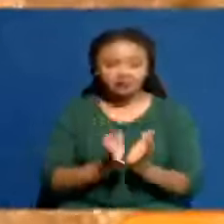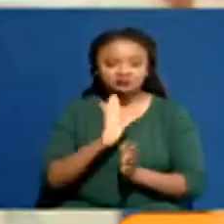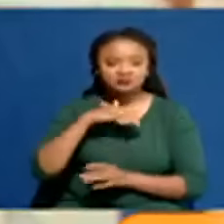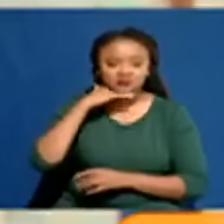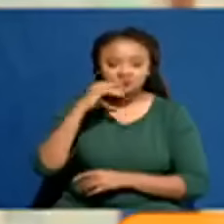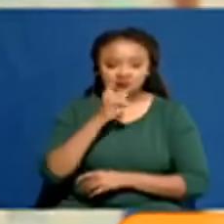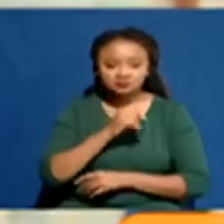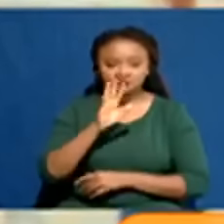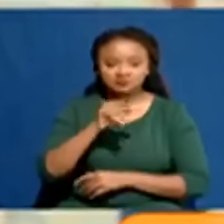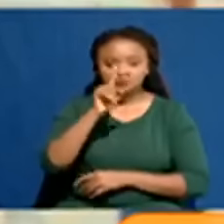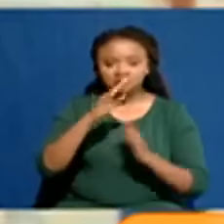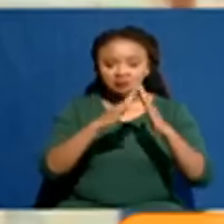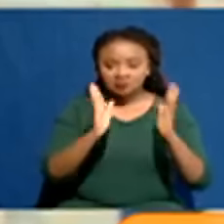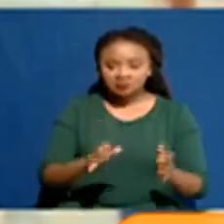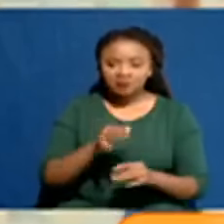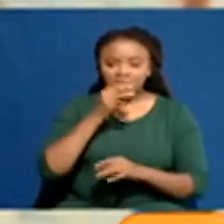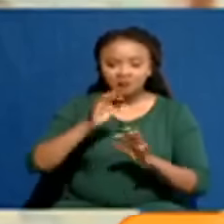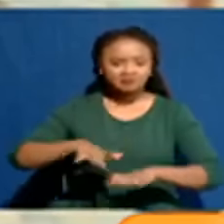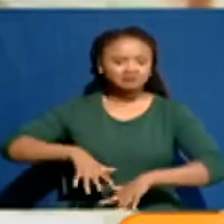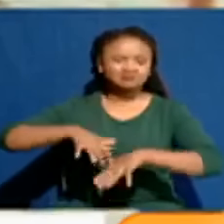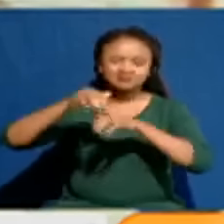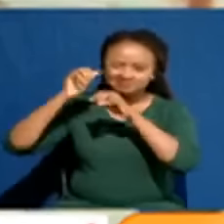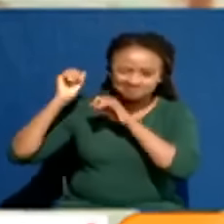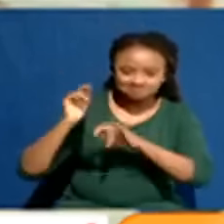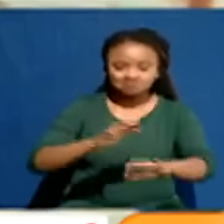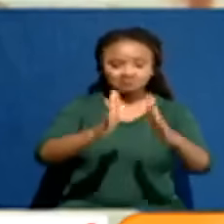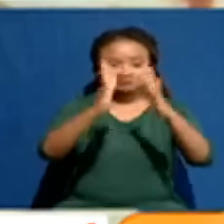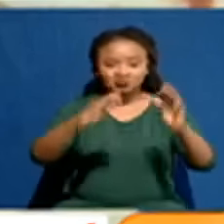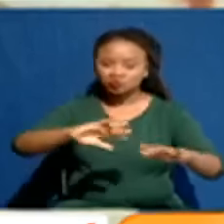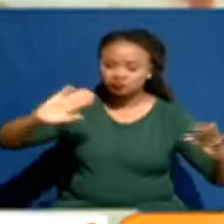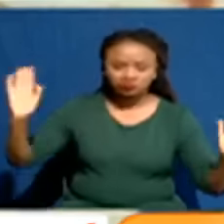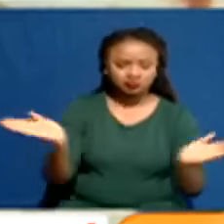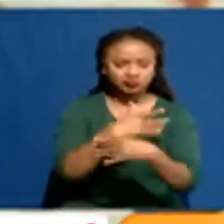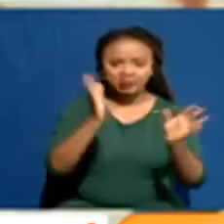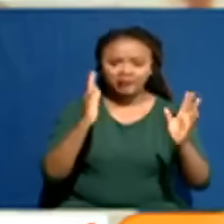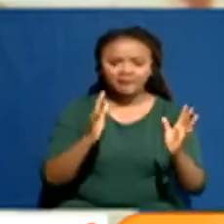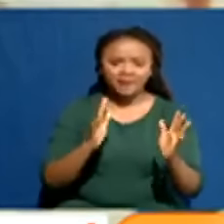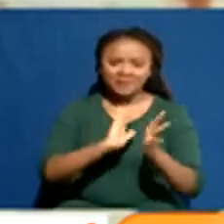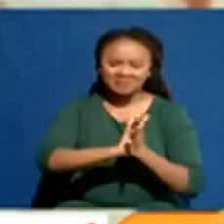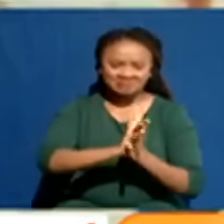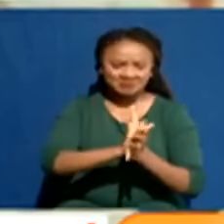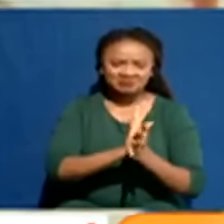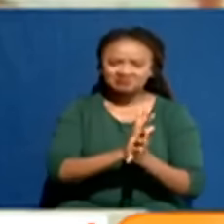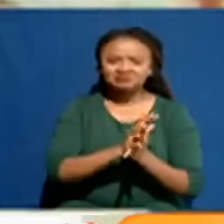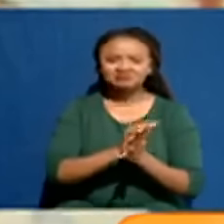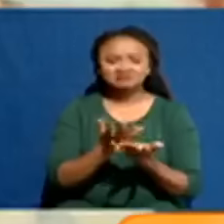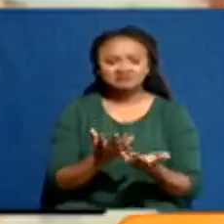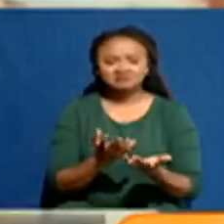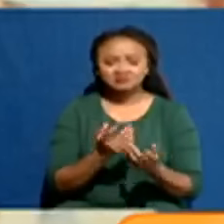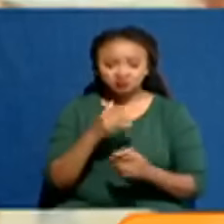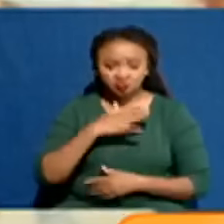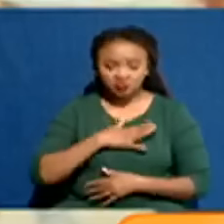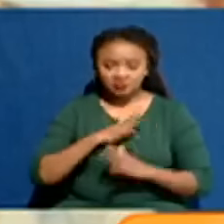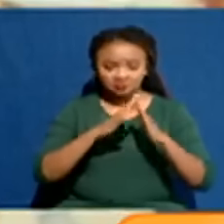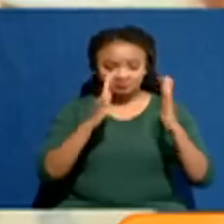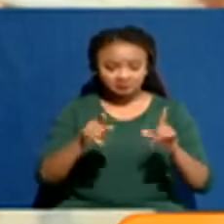nyumba. Juu maji ilikuja kazidi nyumba, nyumba ikabomoka, ikawafinya ndani. Na kwa hiyo nyumba yetu tulikuwa hata na